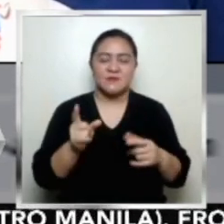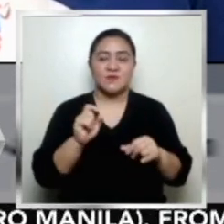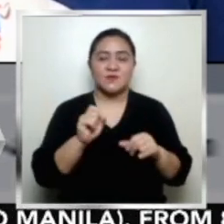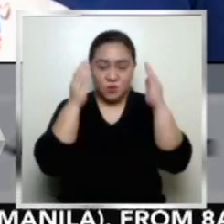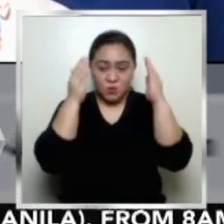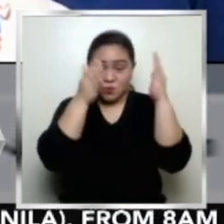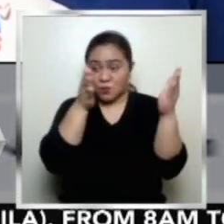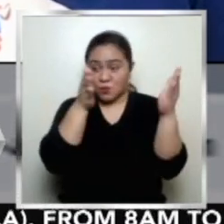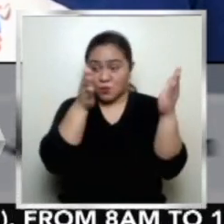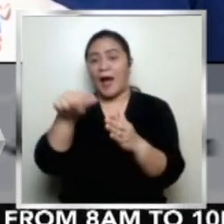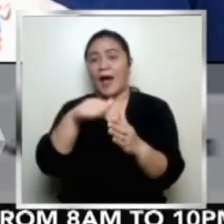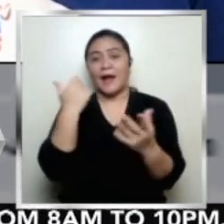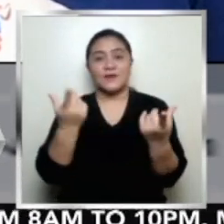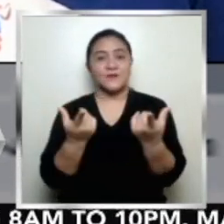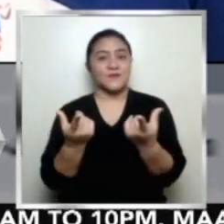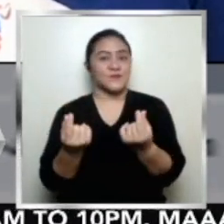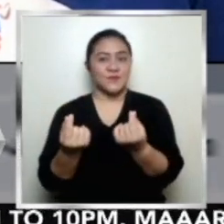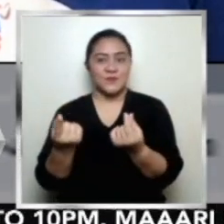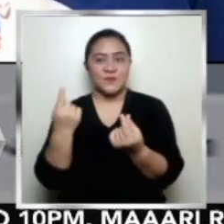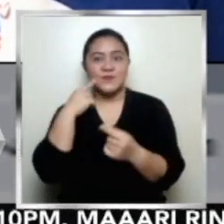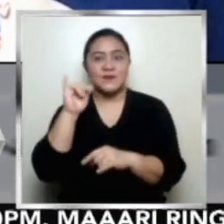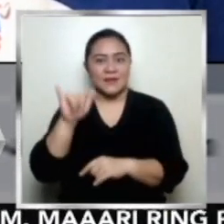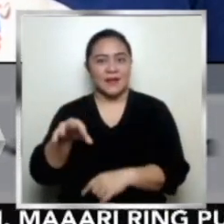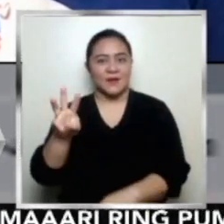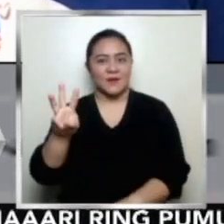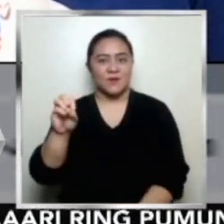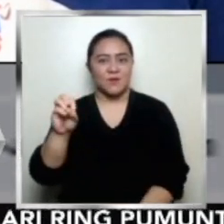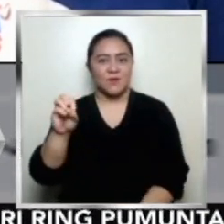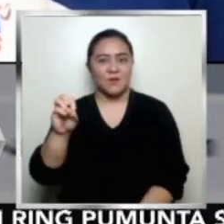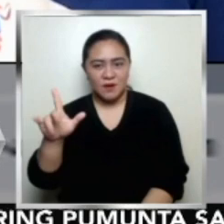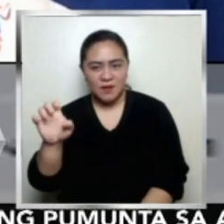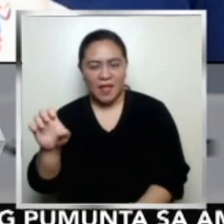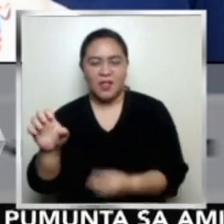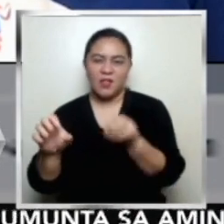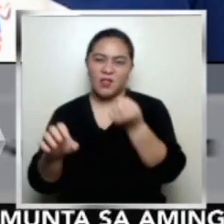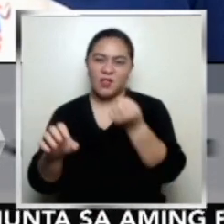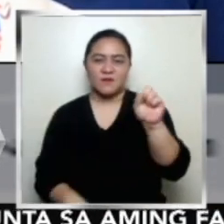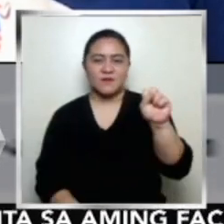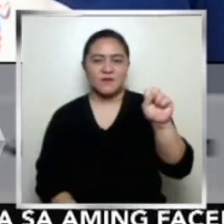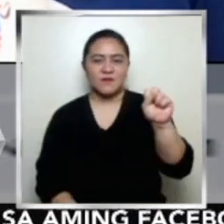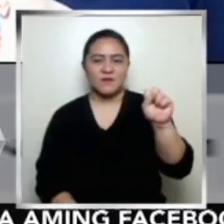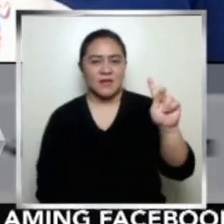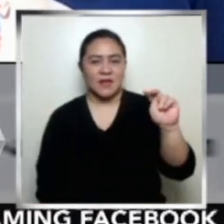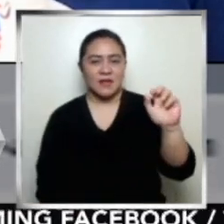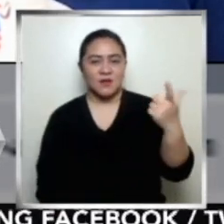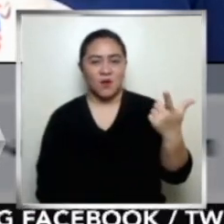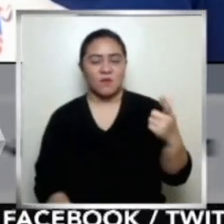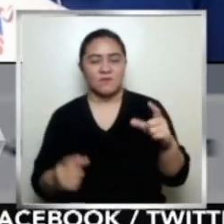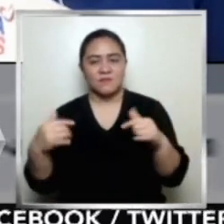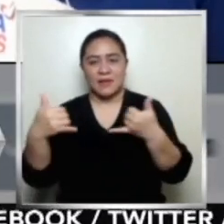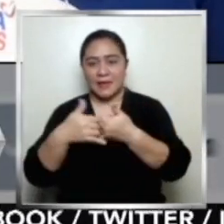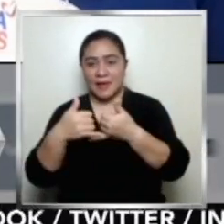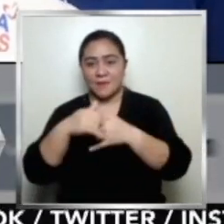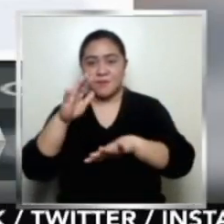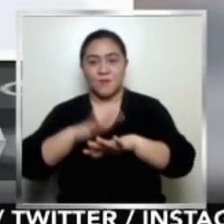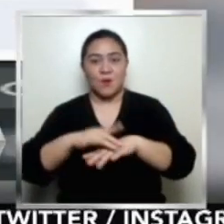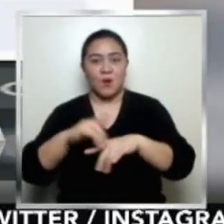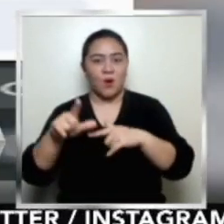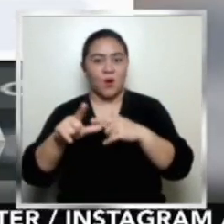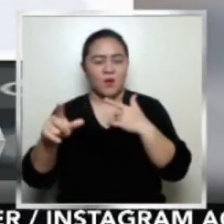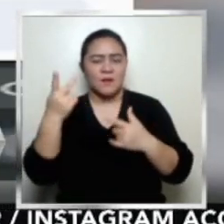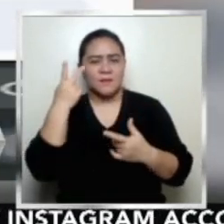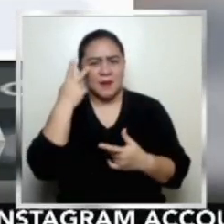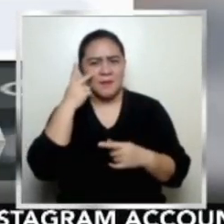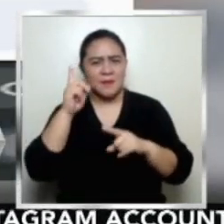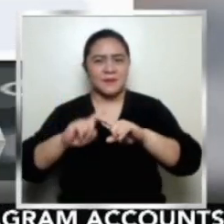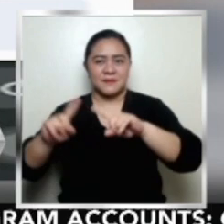try nyo siguro yung Wordle sa Saltong or any games online. Total, marami na namang variations yung lumalabas ngayon. Bukod sa